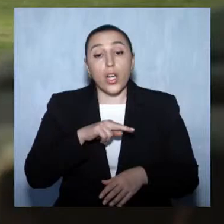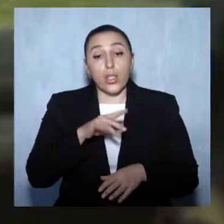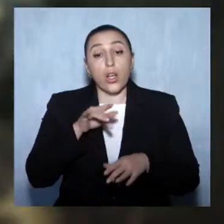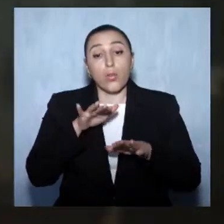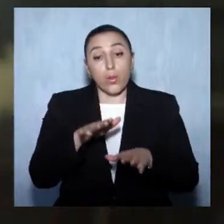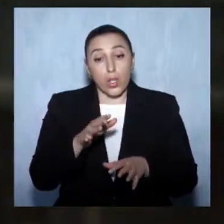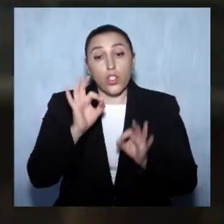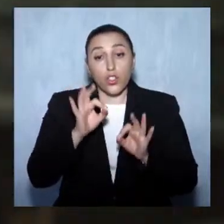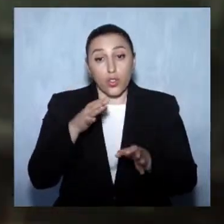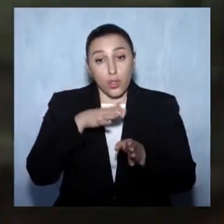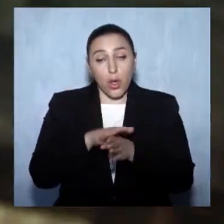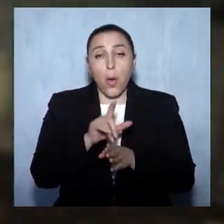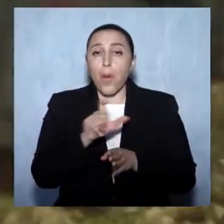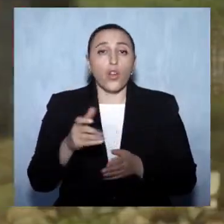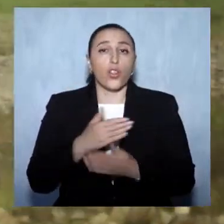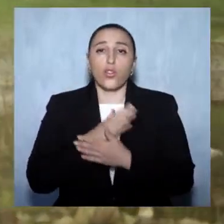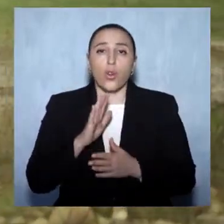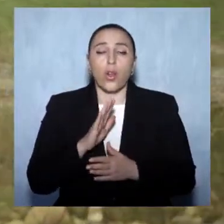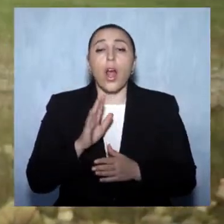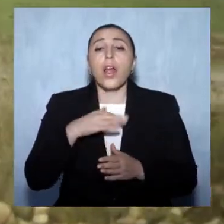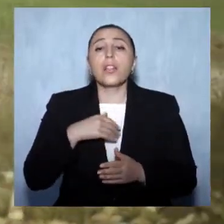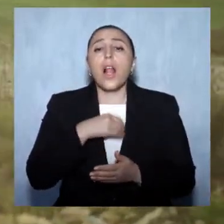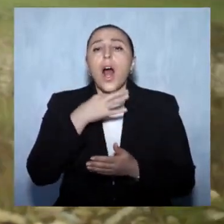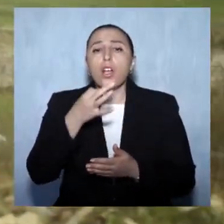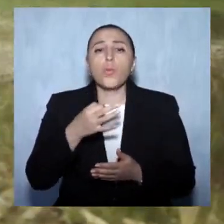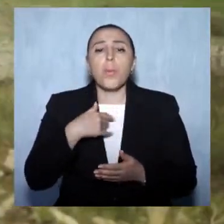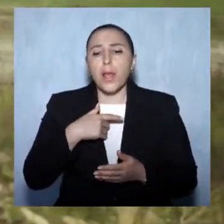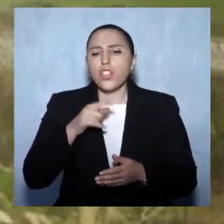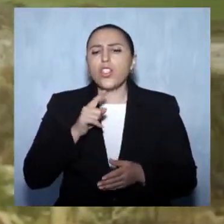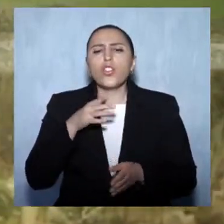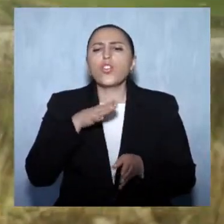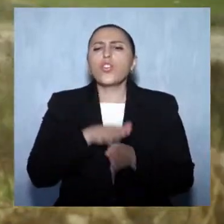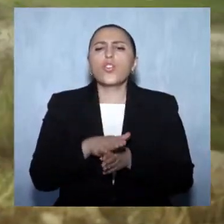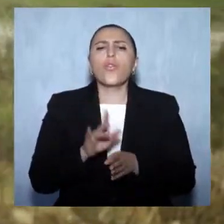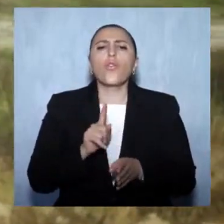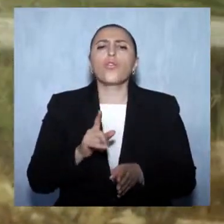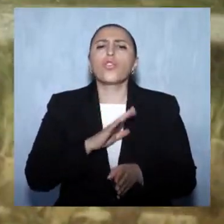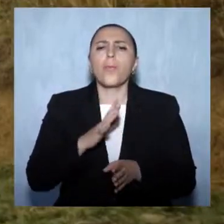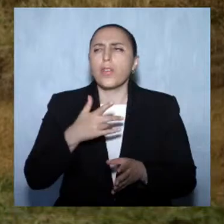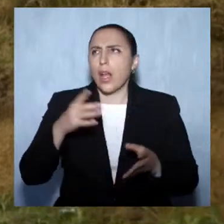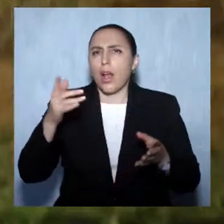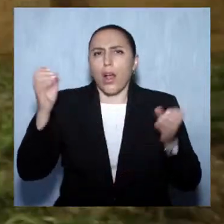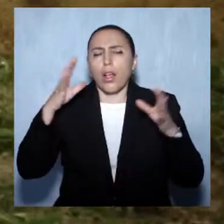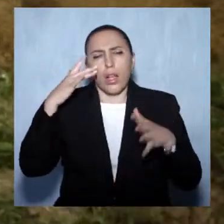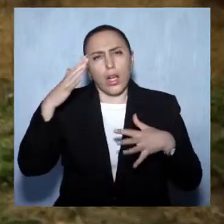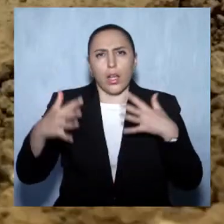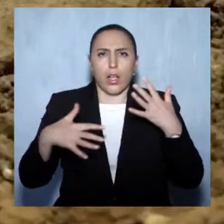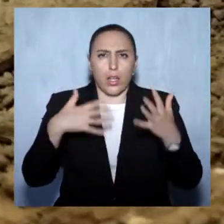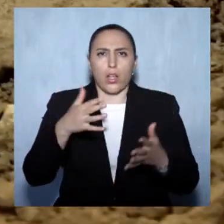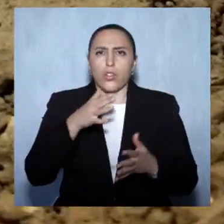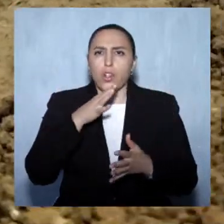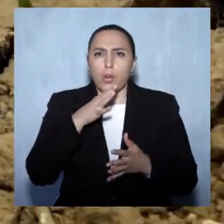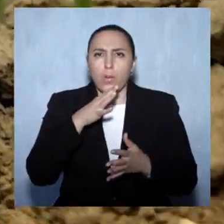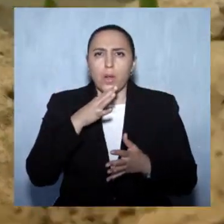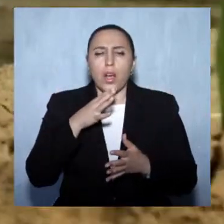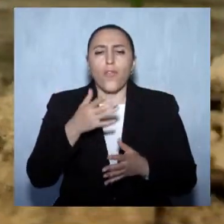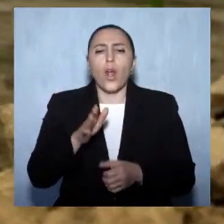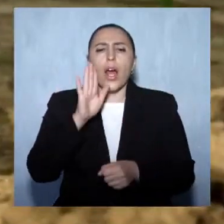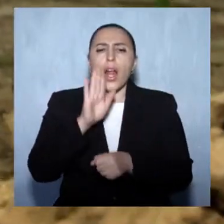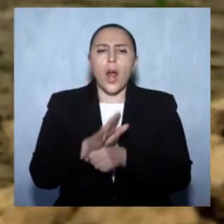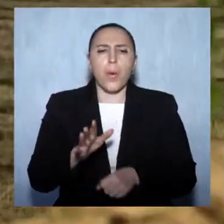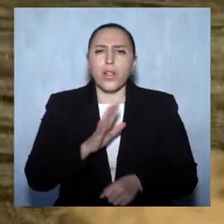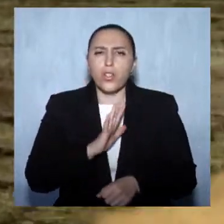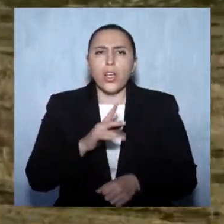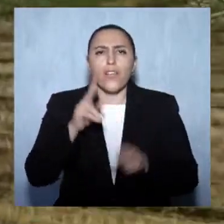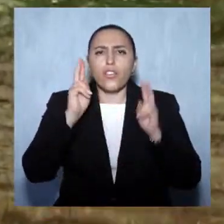պարտականությունները, չէի զոհվելու։ Ասում եմ, որն այն պարտականությունները, որ պիտի կատարեր ֆորս մաժորային իրավիճակում, երբ որ կոնկրետ հրաման չի ստացել